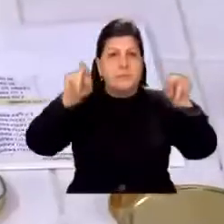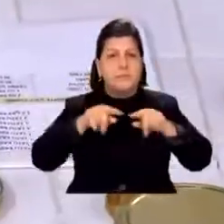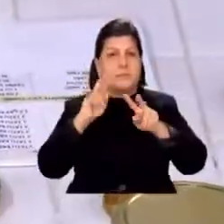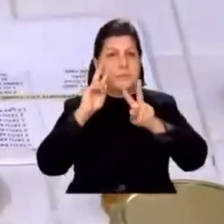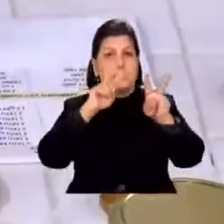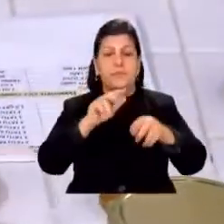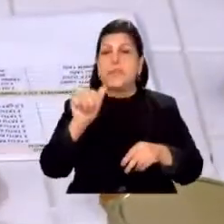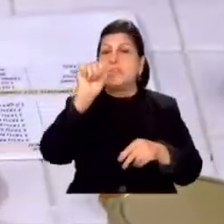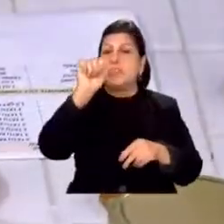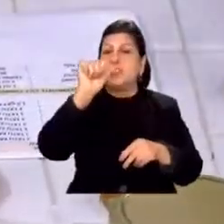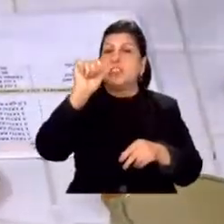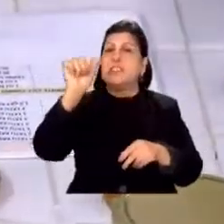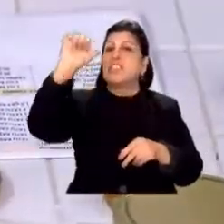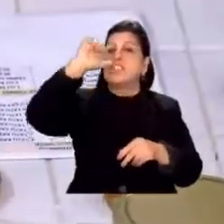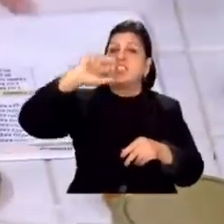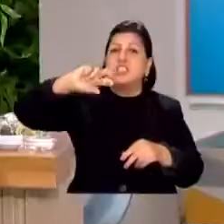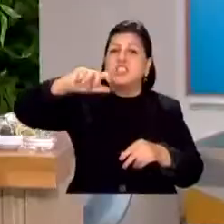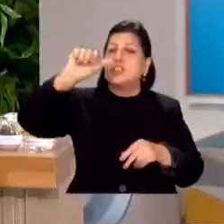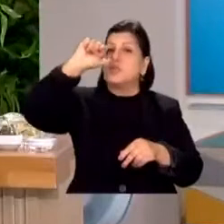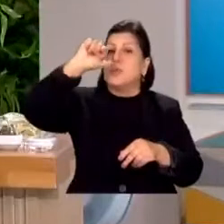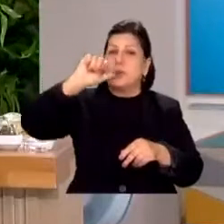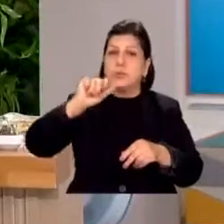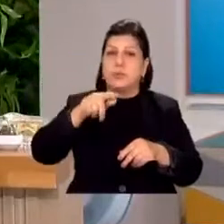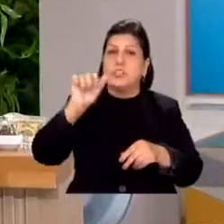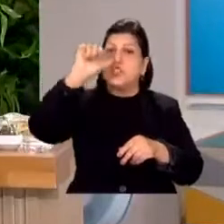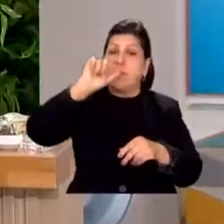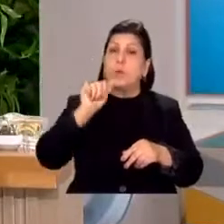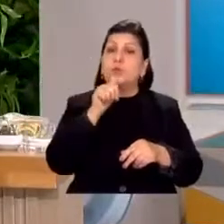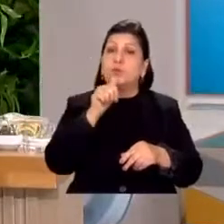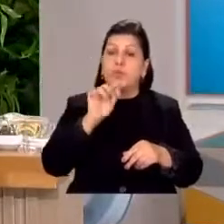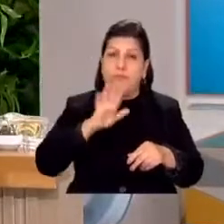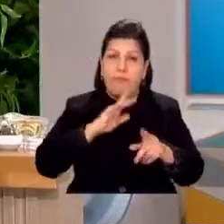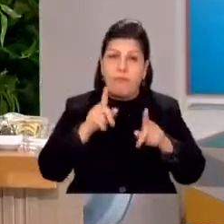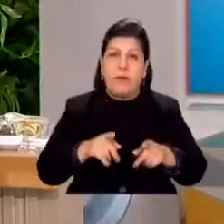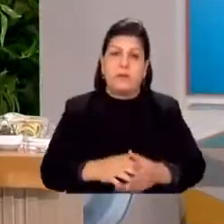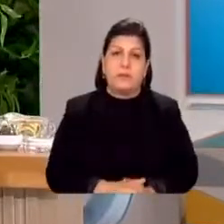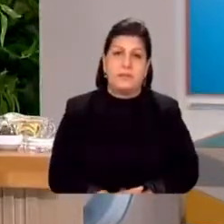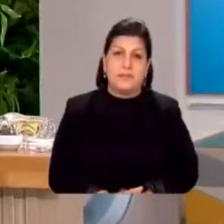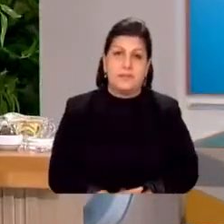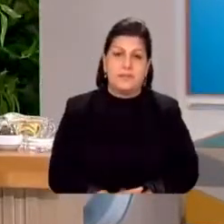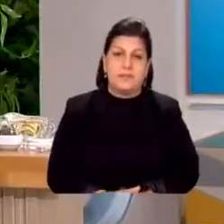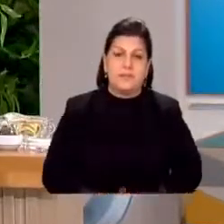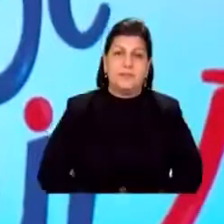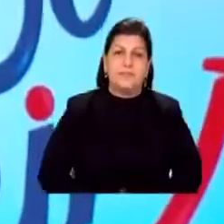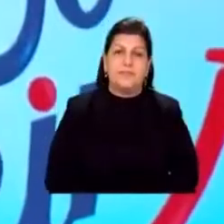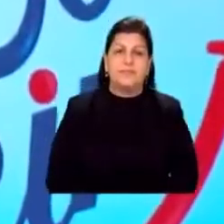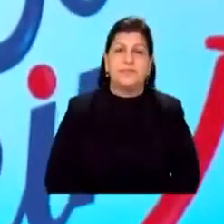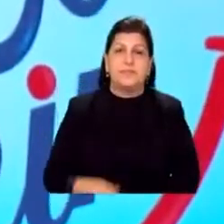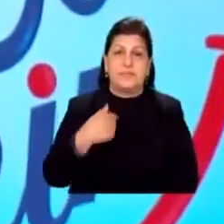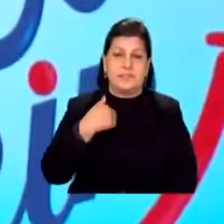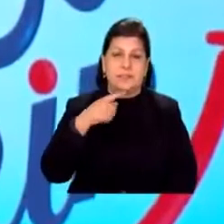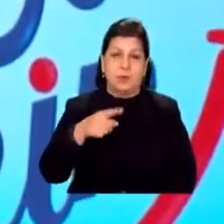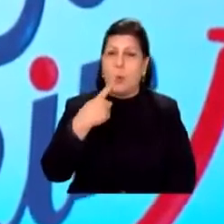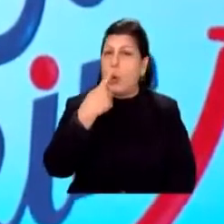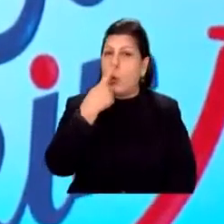İçme suyumuz var. Bu, saf su da olabilir bu. Bir dakika, sıktıktan sonra yıkayacağız mı? Çok çok bulanık değil. Hayır, kesinlikle yıkamayacağız. Bir saniye. Karşısı bile gözükmüyor bunda. Hemen ben size bunun da